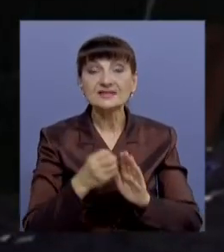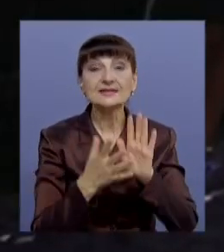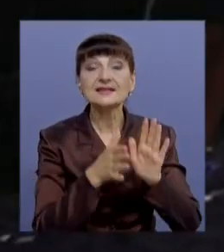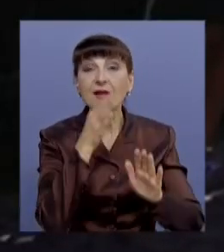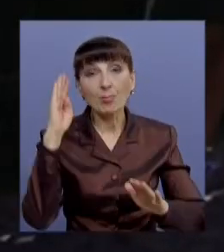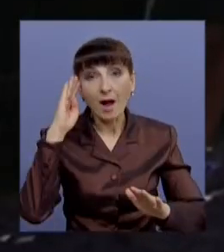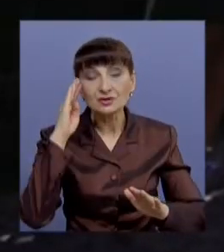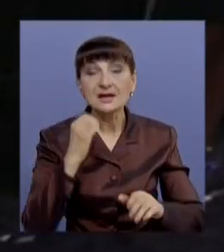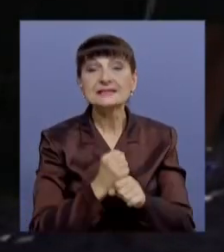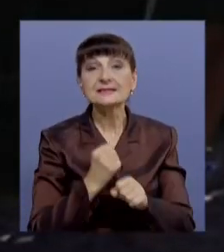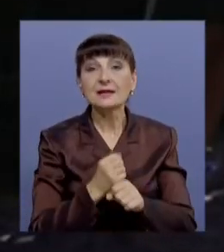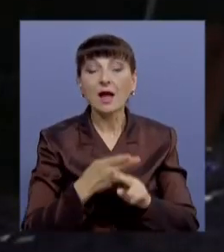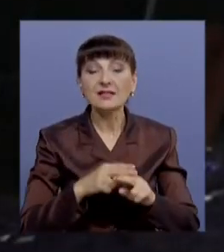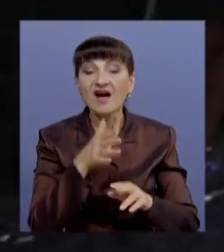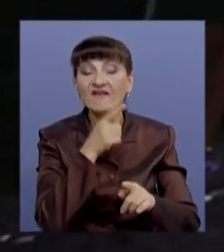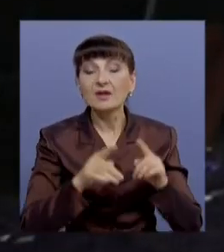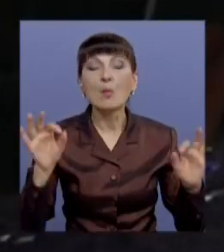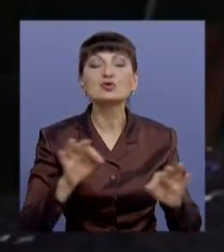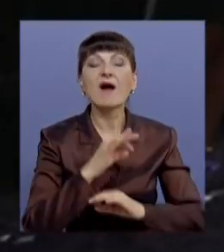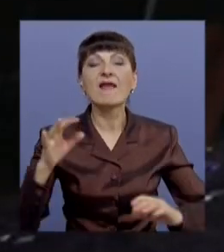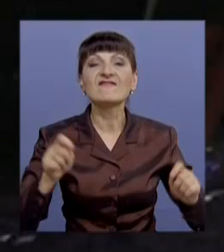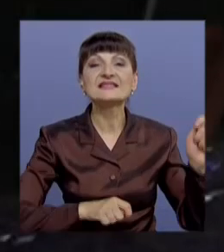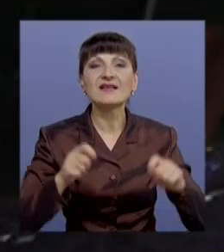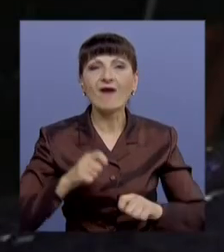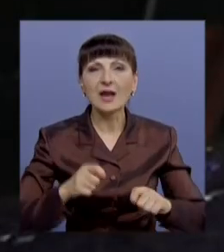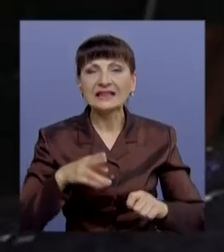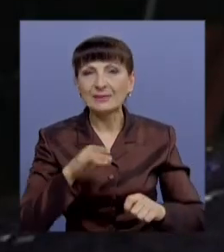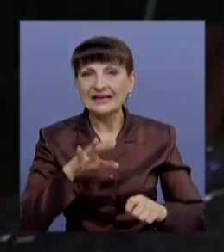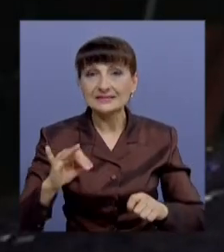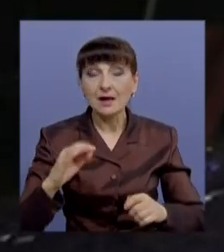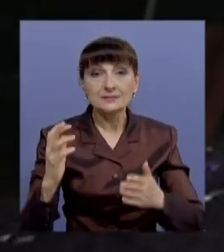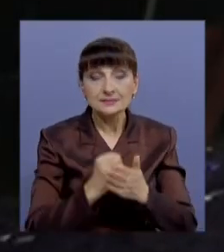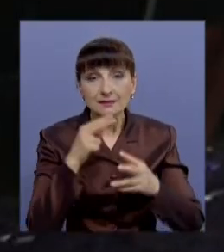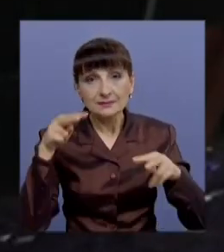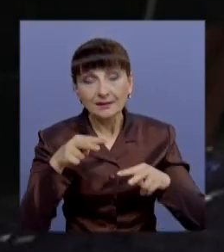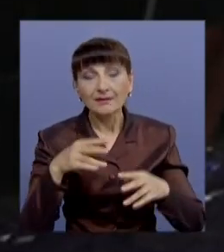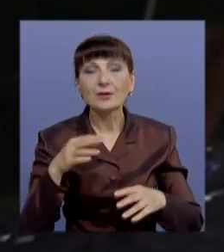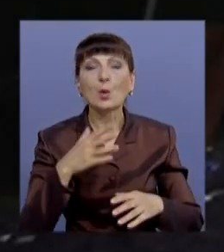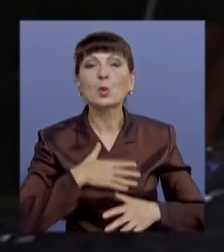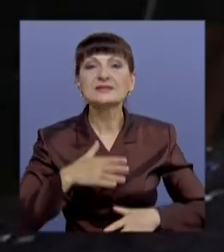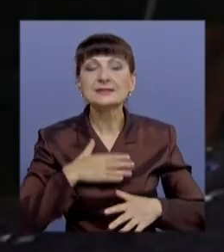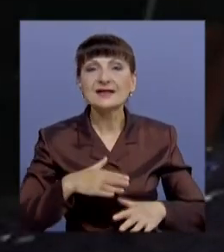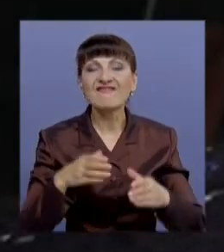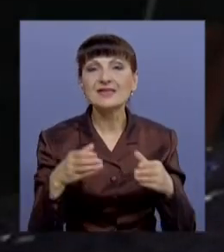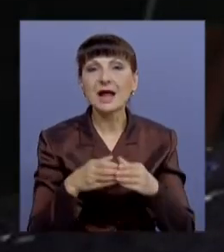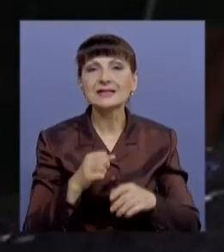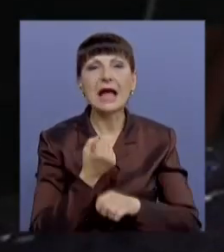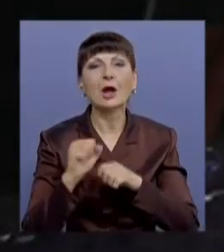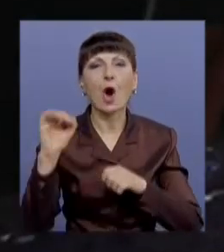19-летний парень проделал этот трюк во время музыкального фестиваля в Тбилиси. За достижением наблюдала Грузинская федерация рекордов.